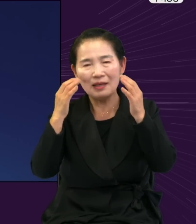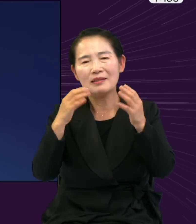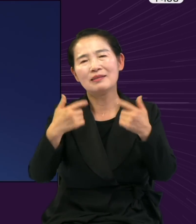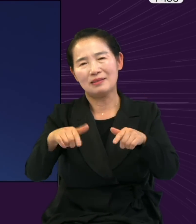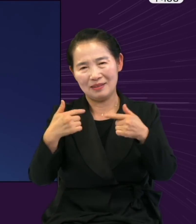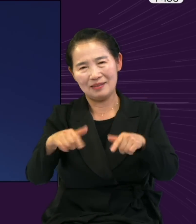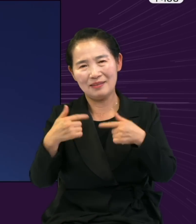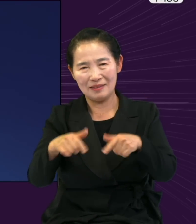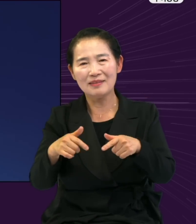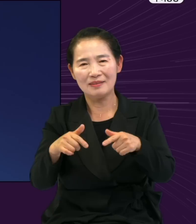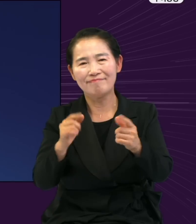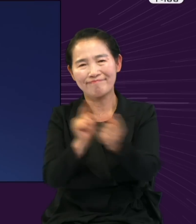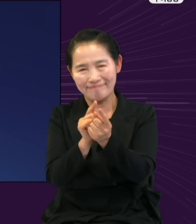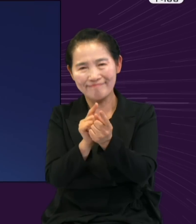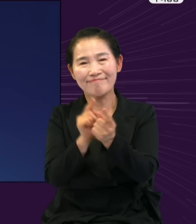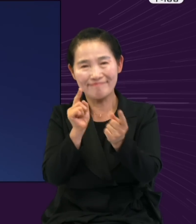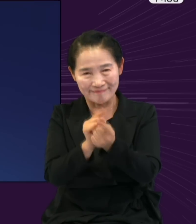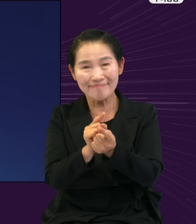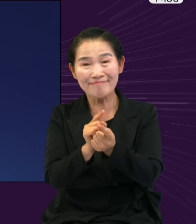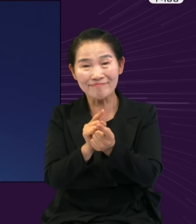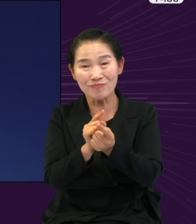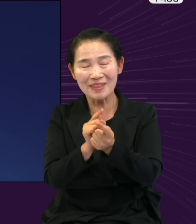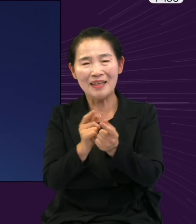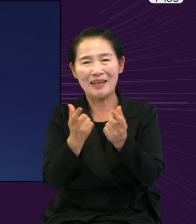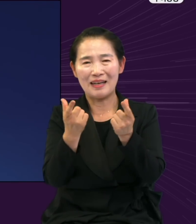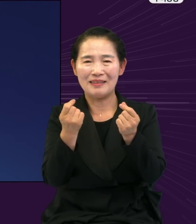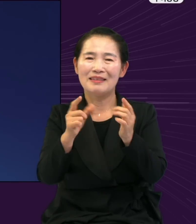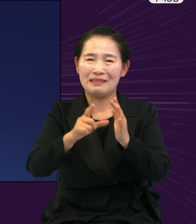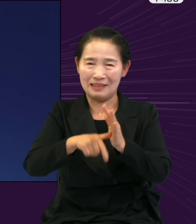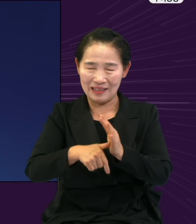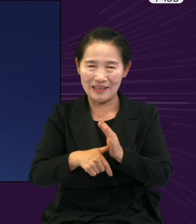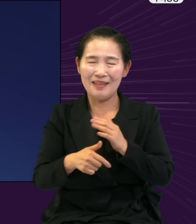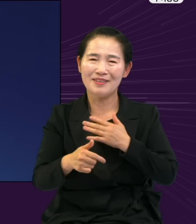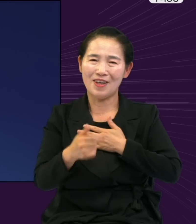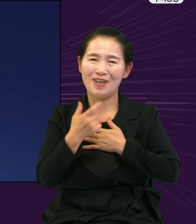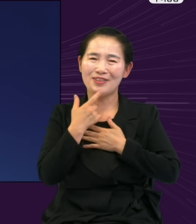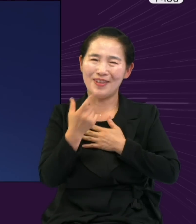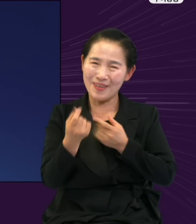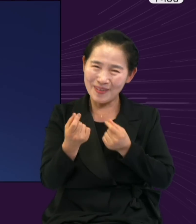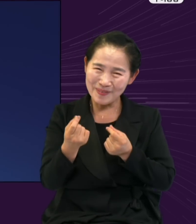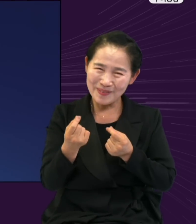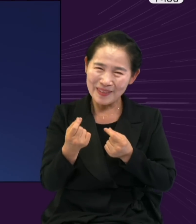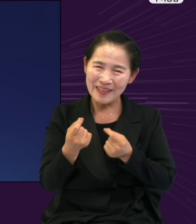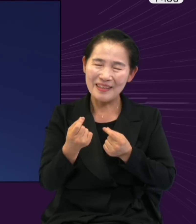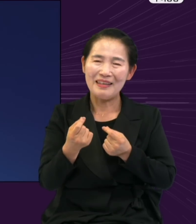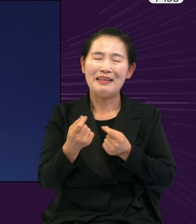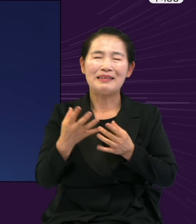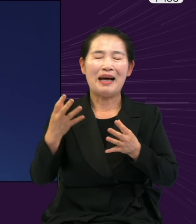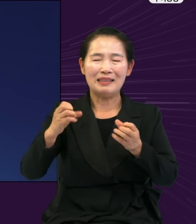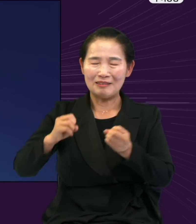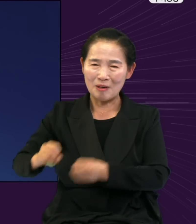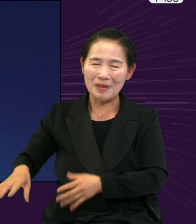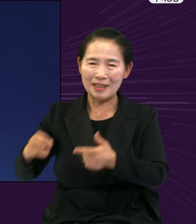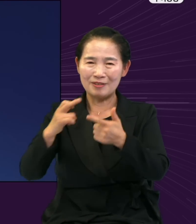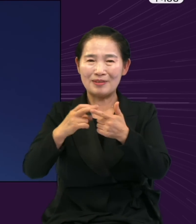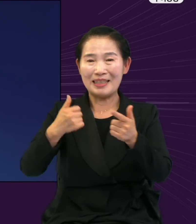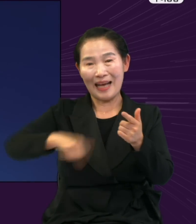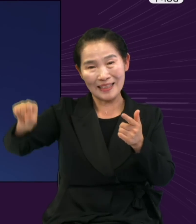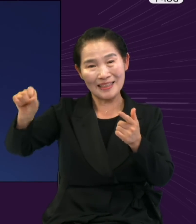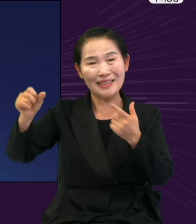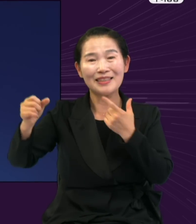그럴 때 저처럼, 그리고 모든 것을 탕진한 둘째 아들처럼 아버지의